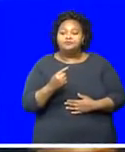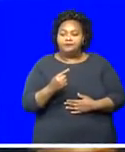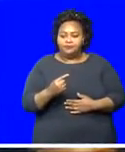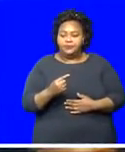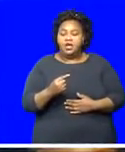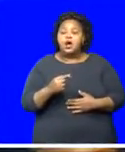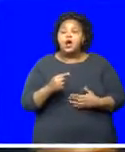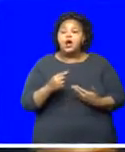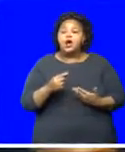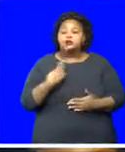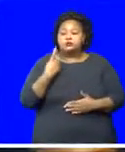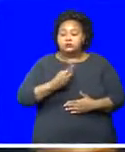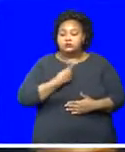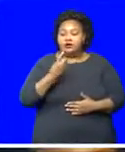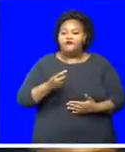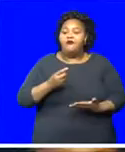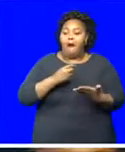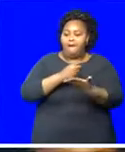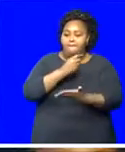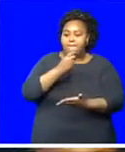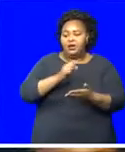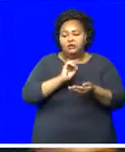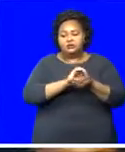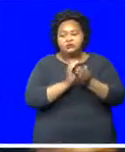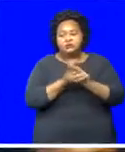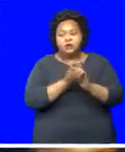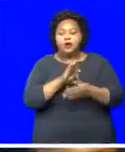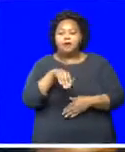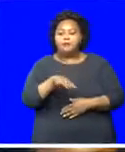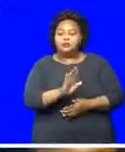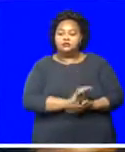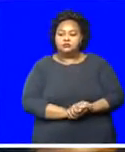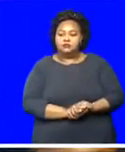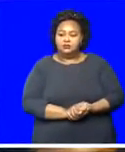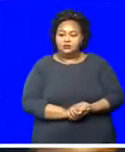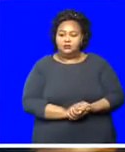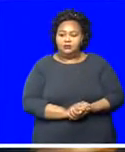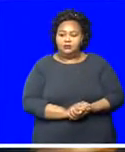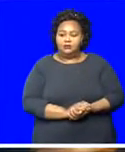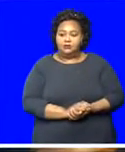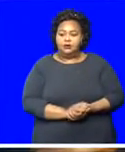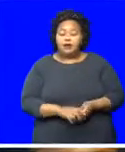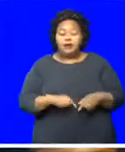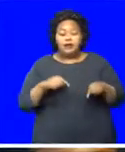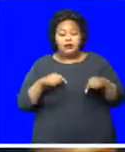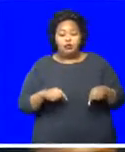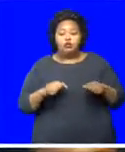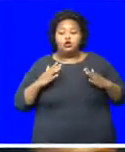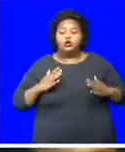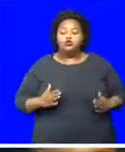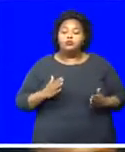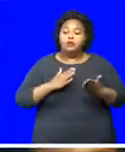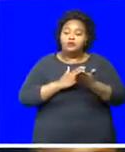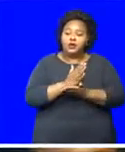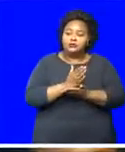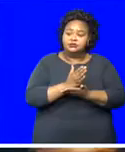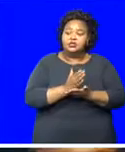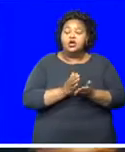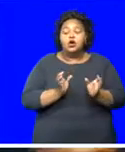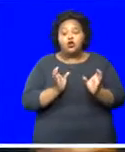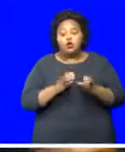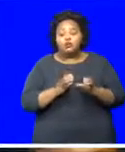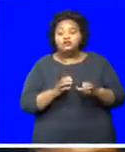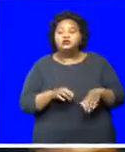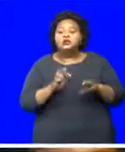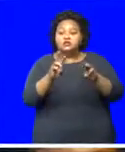Libandla lelibuke emalungelo eluntu iHuman Rights Commission lomuhla livakashele eTindzawo lapho kuchubeka khona ukhetho lokuvala